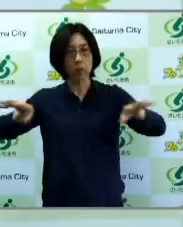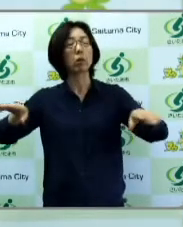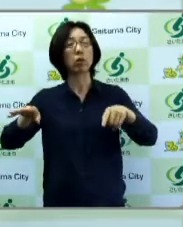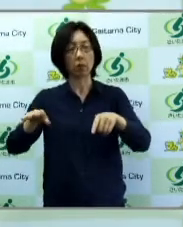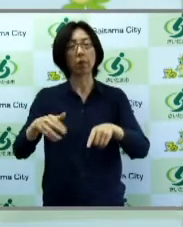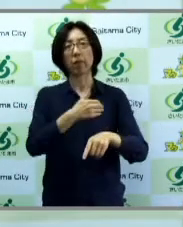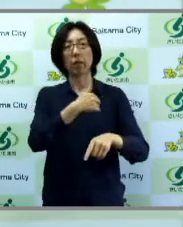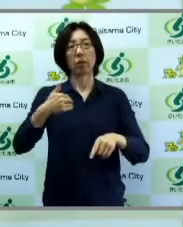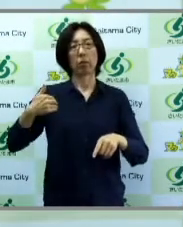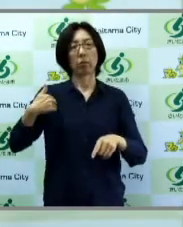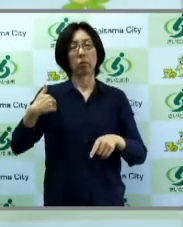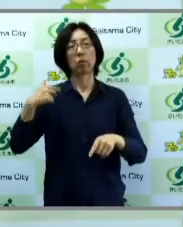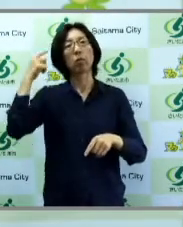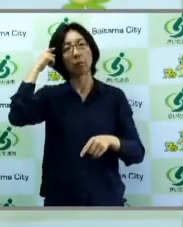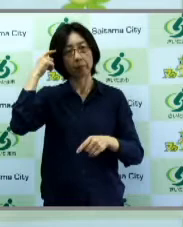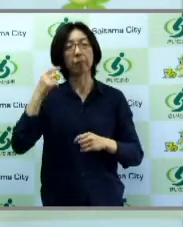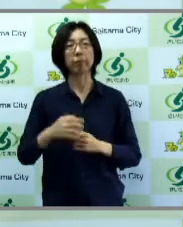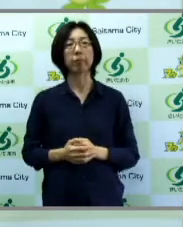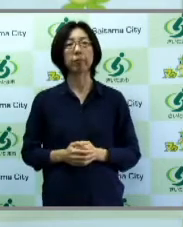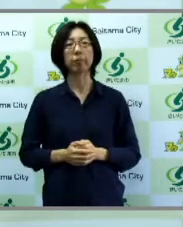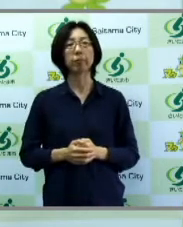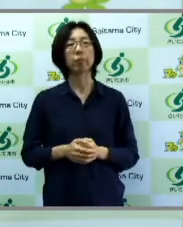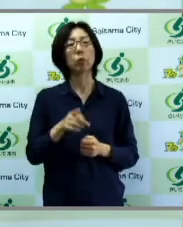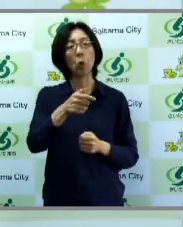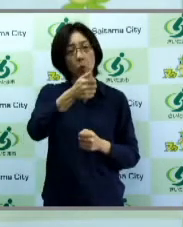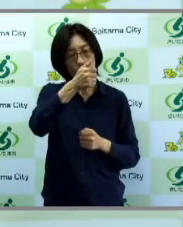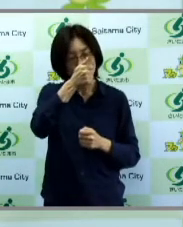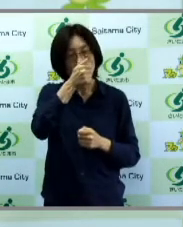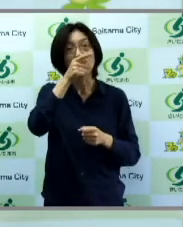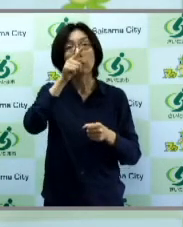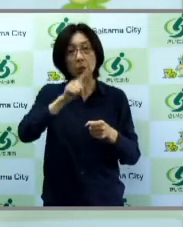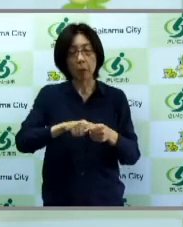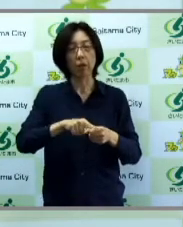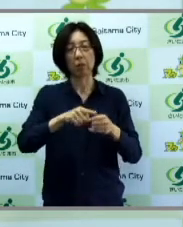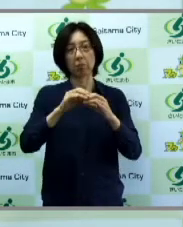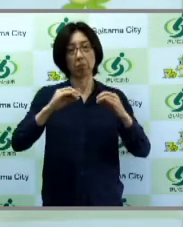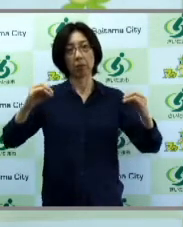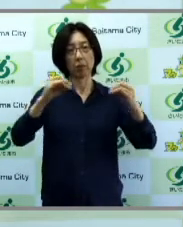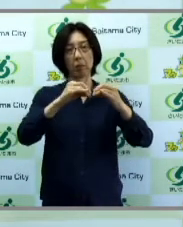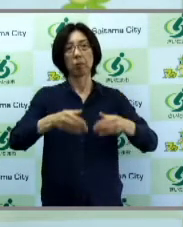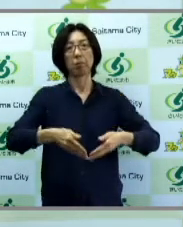あ充実を図っていくというための組織でございます。